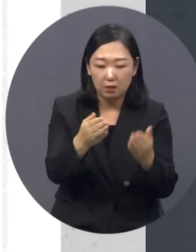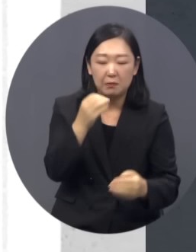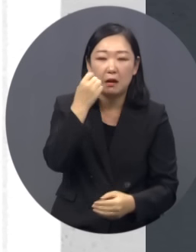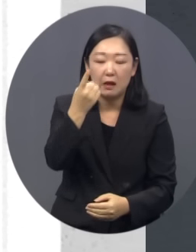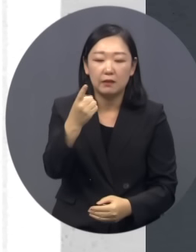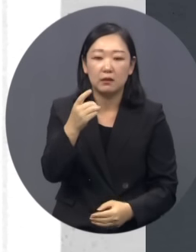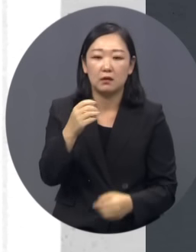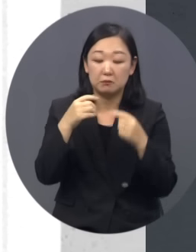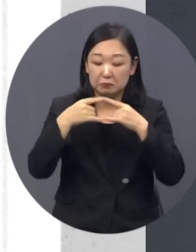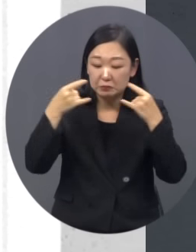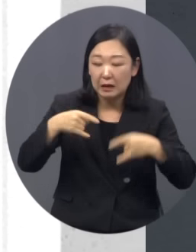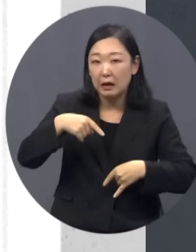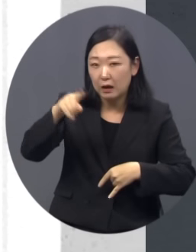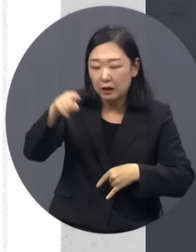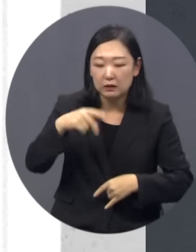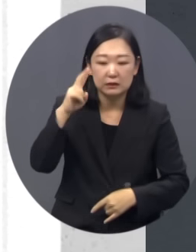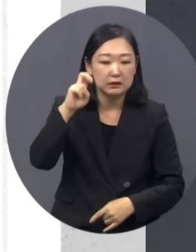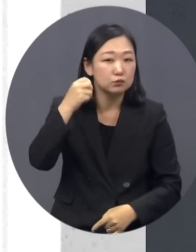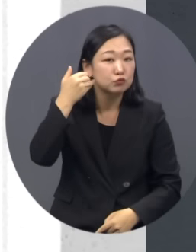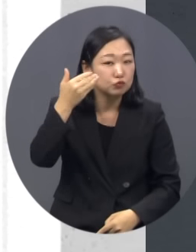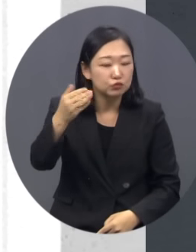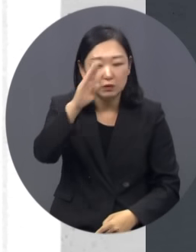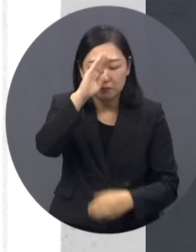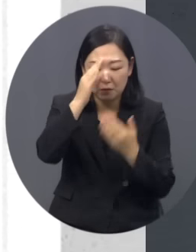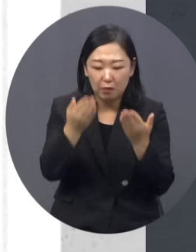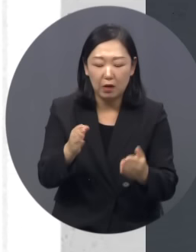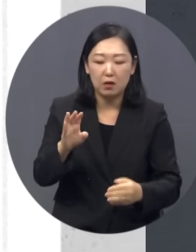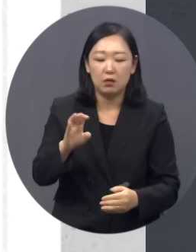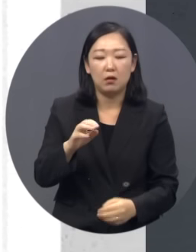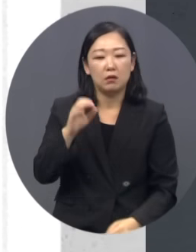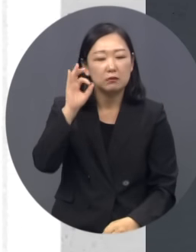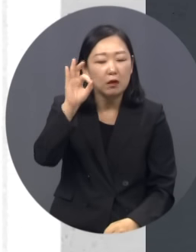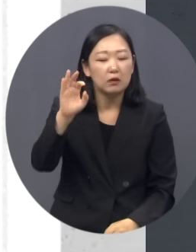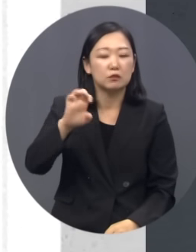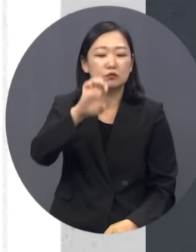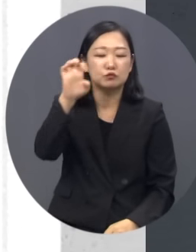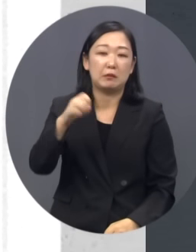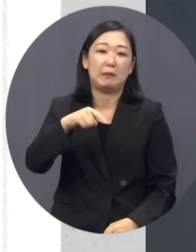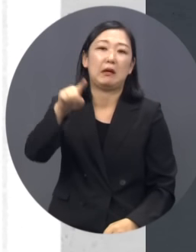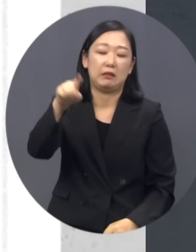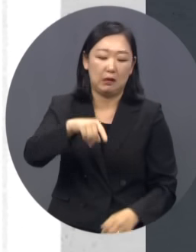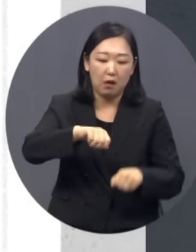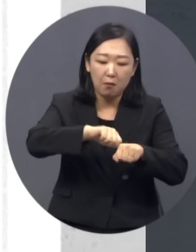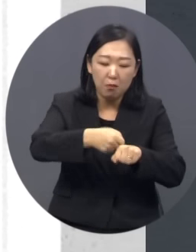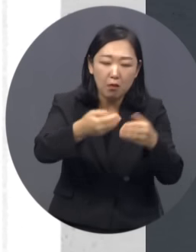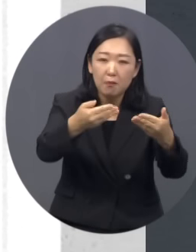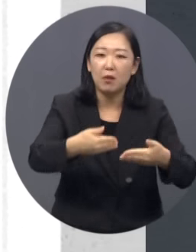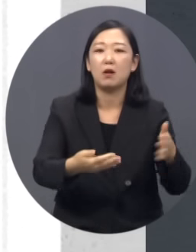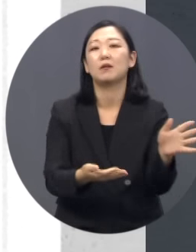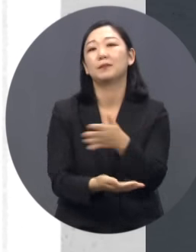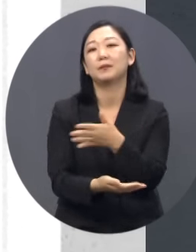다녀오거나 29일 병가에 열일 유럽 여행을 다녀온 경우도 있었지만 징계를 받은 사람은 없었습니다